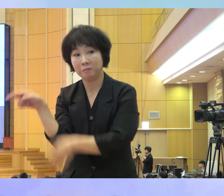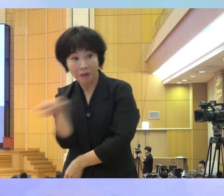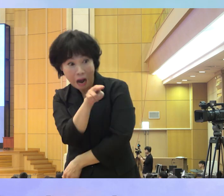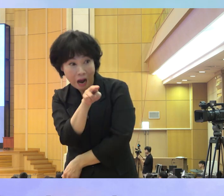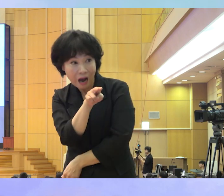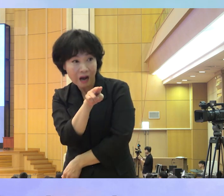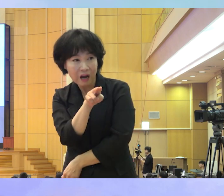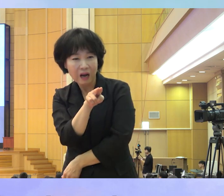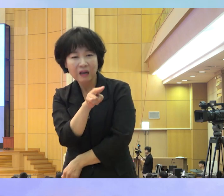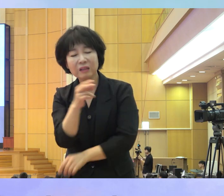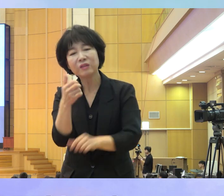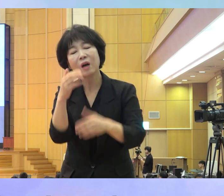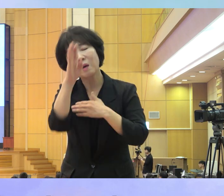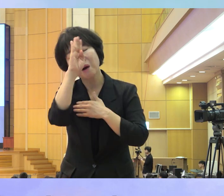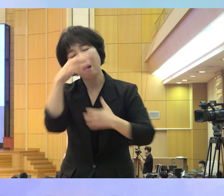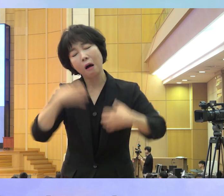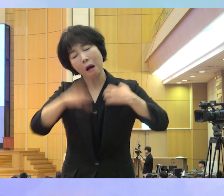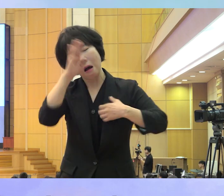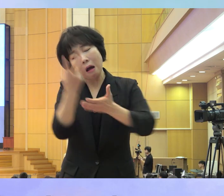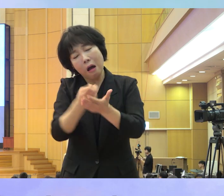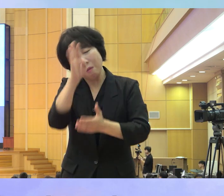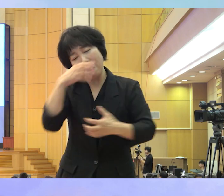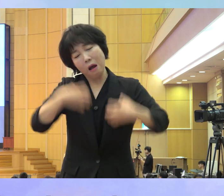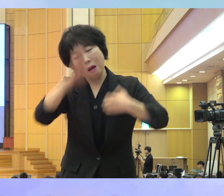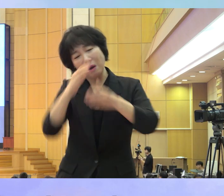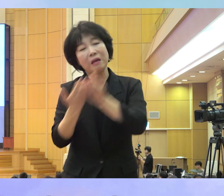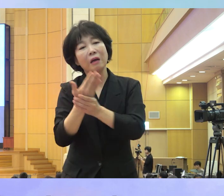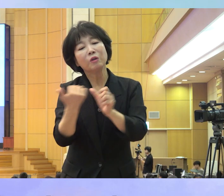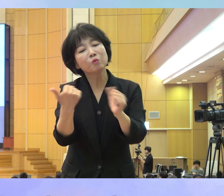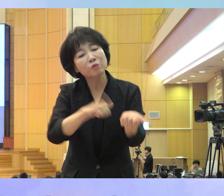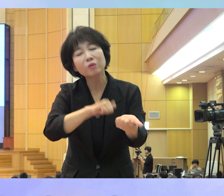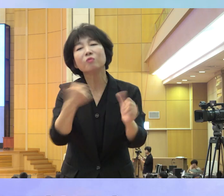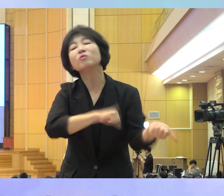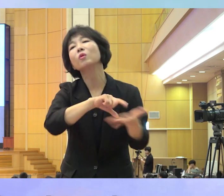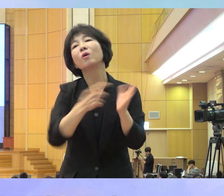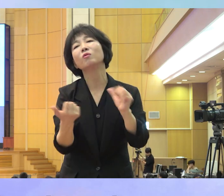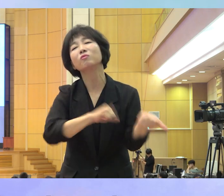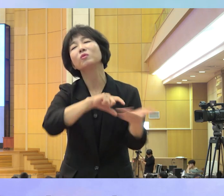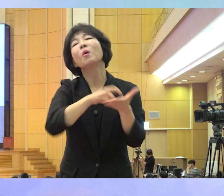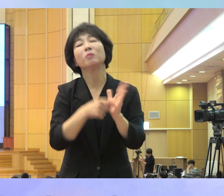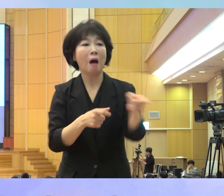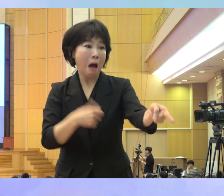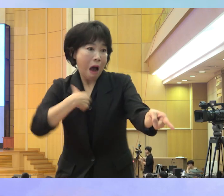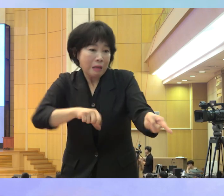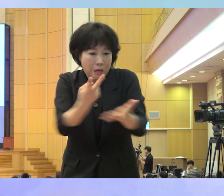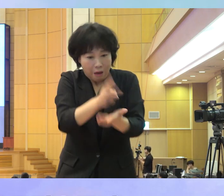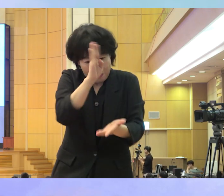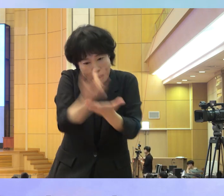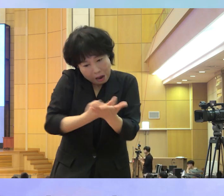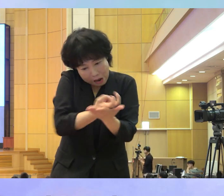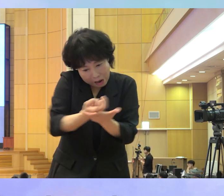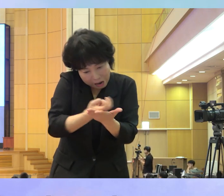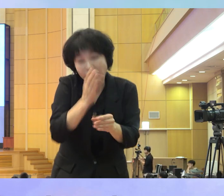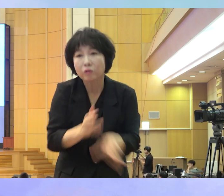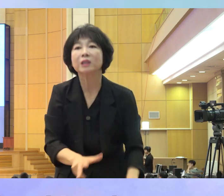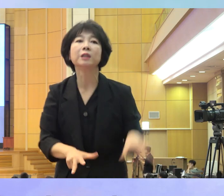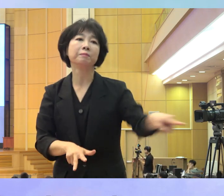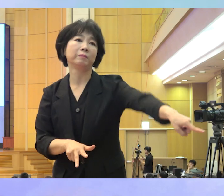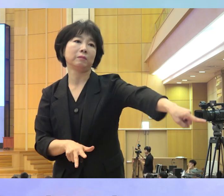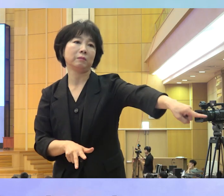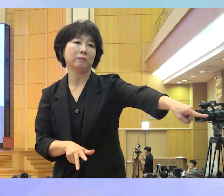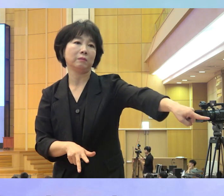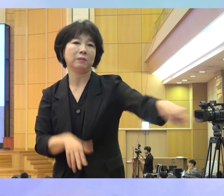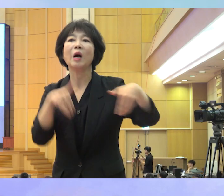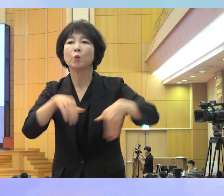되었더라. 병들어서 어느 정도가 아니라 죽을 정도에 이르렀다는 겁니다. 4장